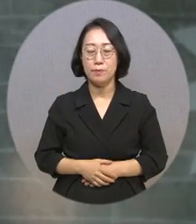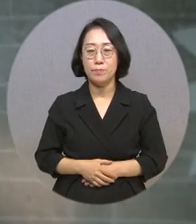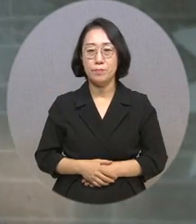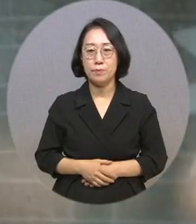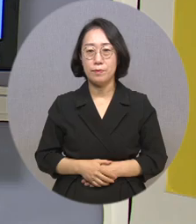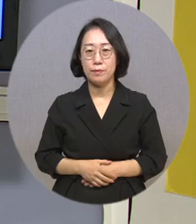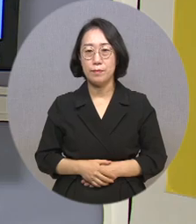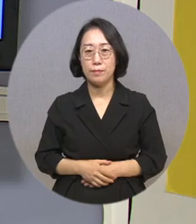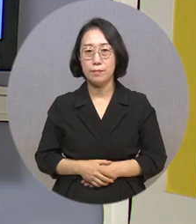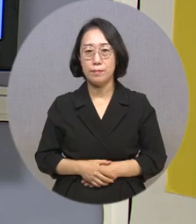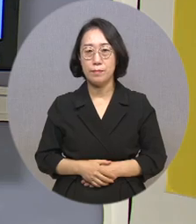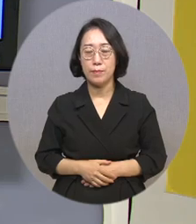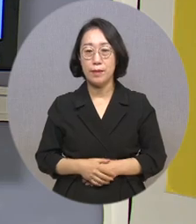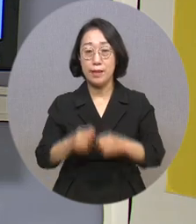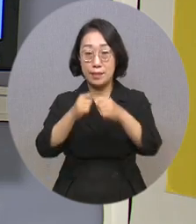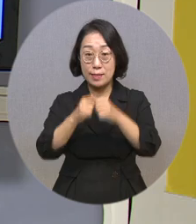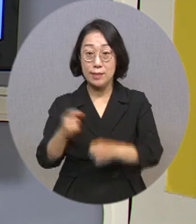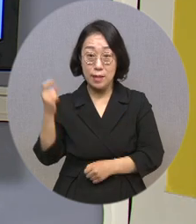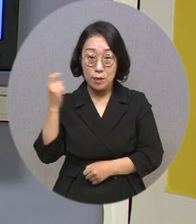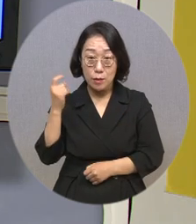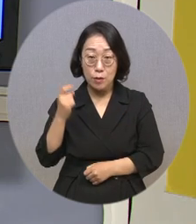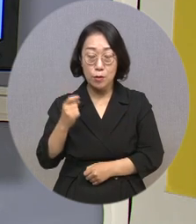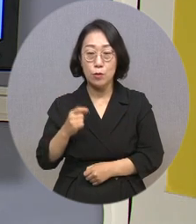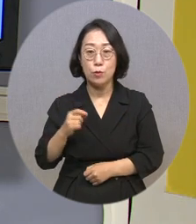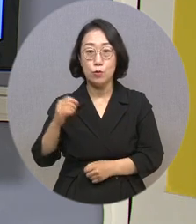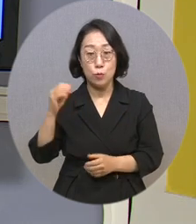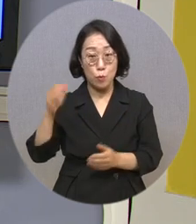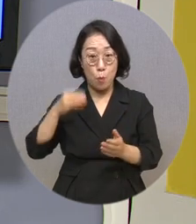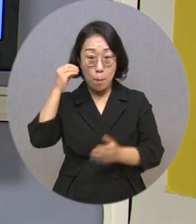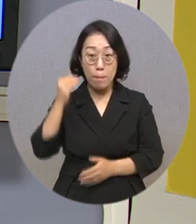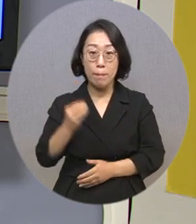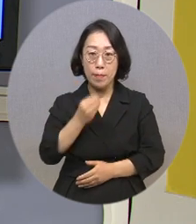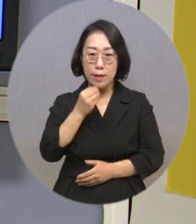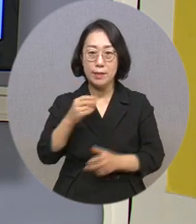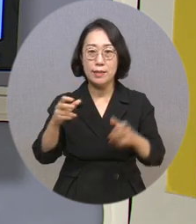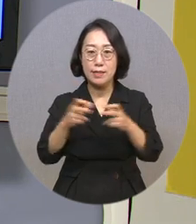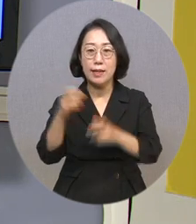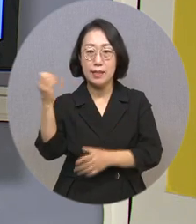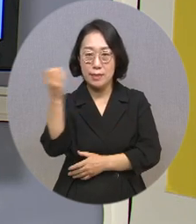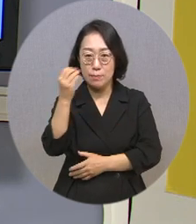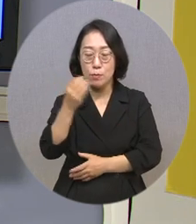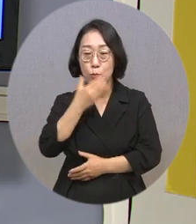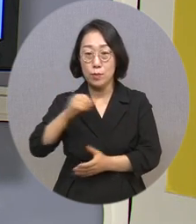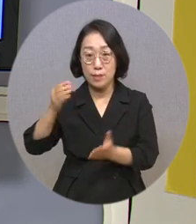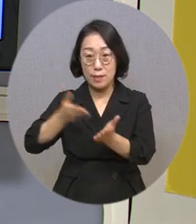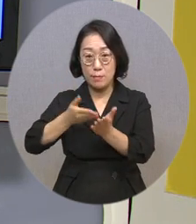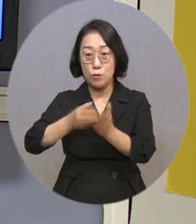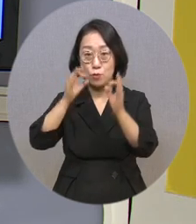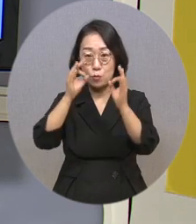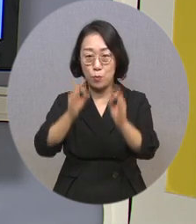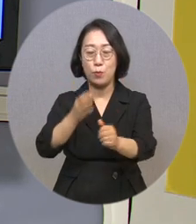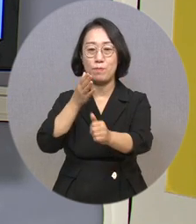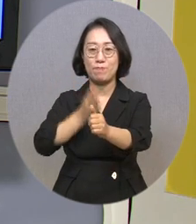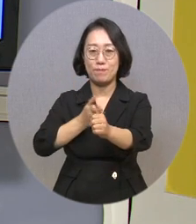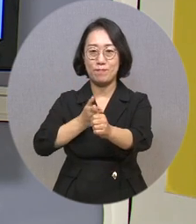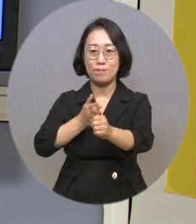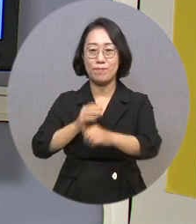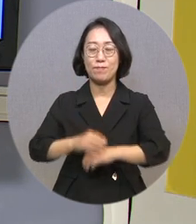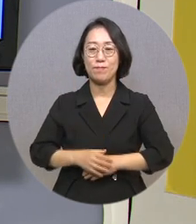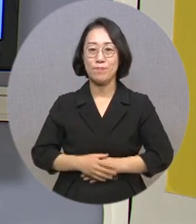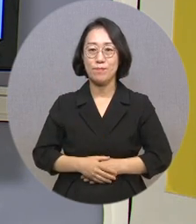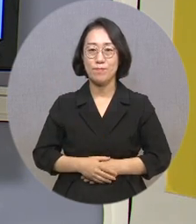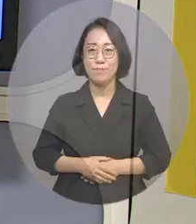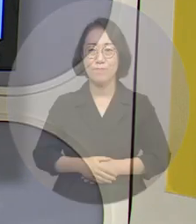이영수입니다. 이 밖에 자세한 사항은 올페어 뉴스 홈페이지와 장애인 신문, 복지TV 뉴스를 통해 확인할 수 있습니다.